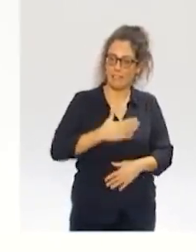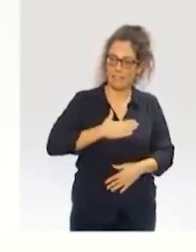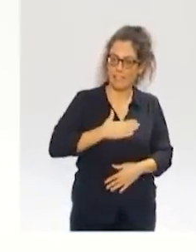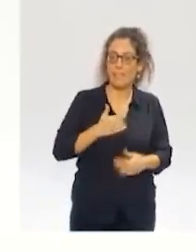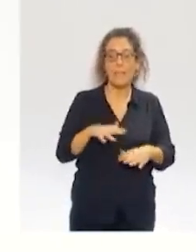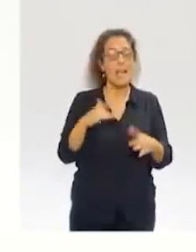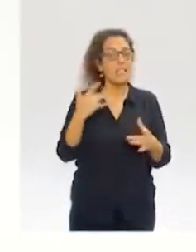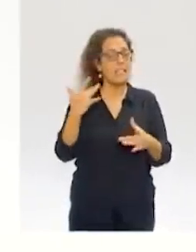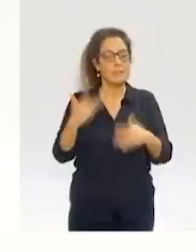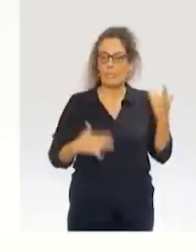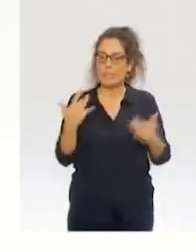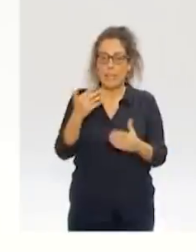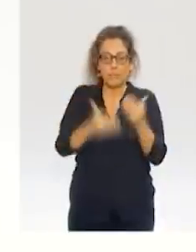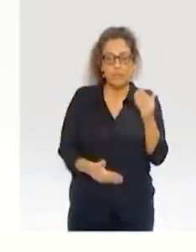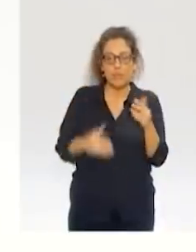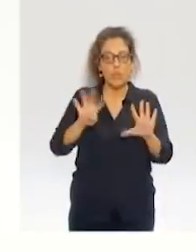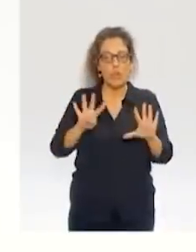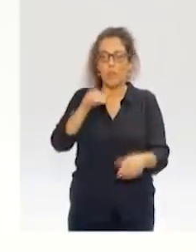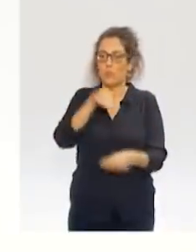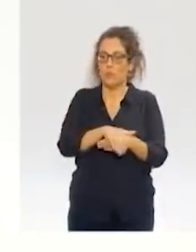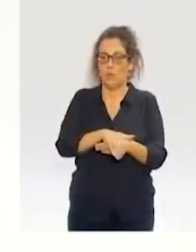effectivement se terminer à 21h, le billet